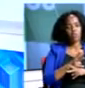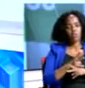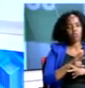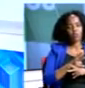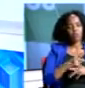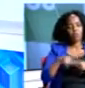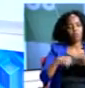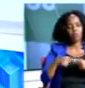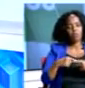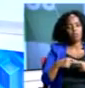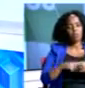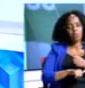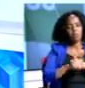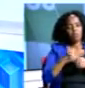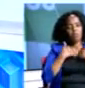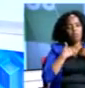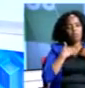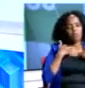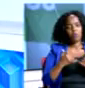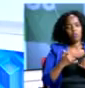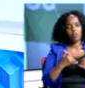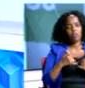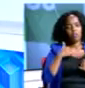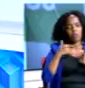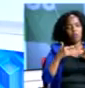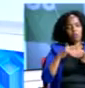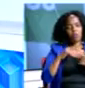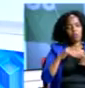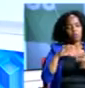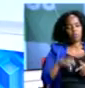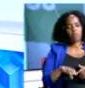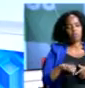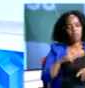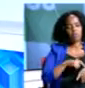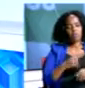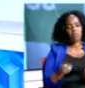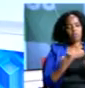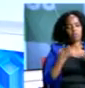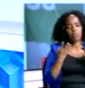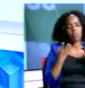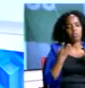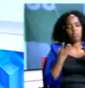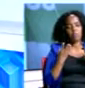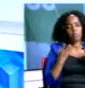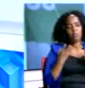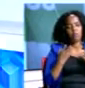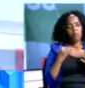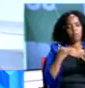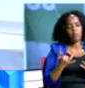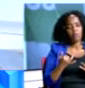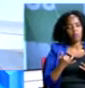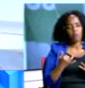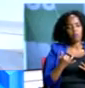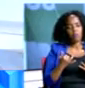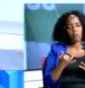akka hin adeemsifamne miidhaan jiru. Kanarrattis waa dubbachuun barbaachisaadha. Fakkeenyaaf yeroo baay'ee outbreakiin, epidemiksiin, paandemiksiin akkasii